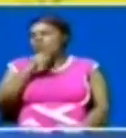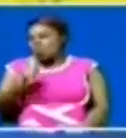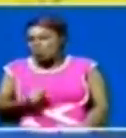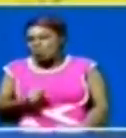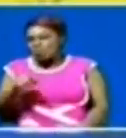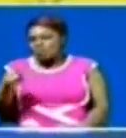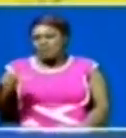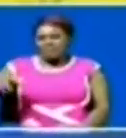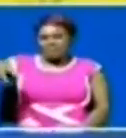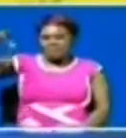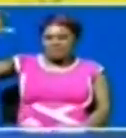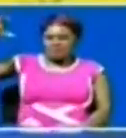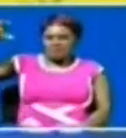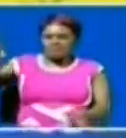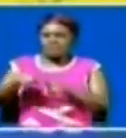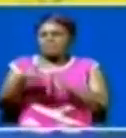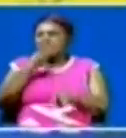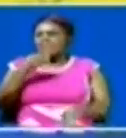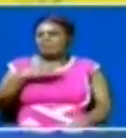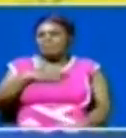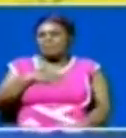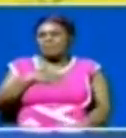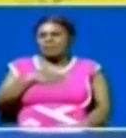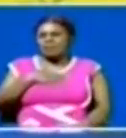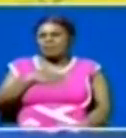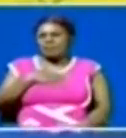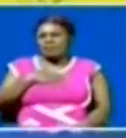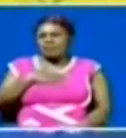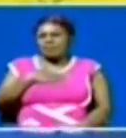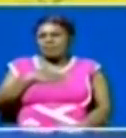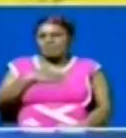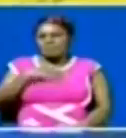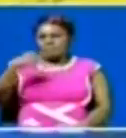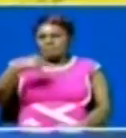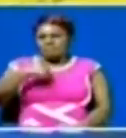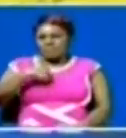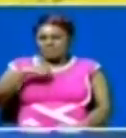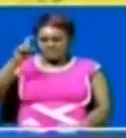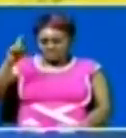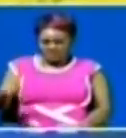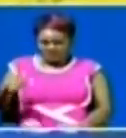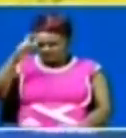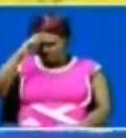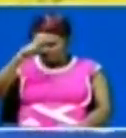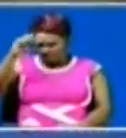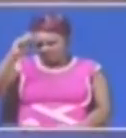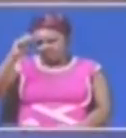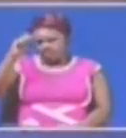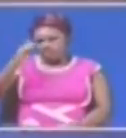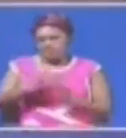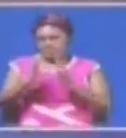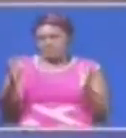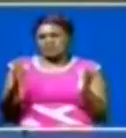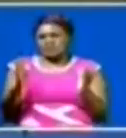ni yeye iko umri ya baba yangu. Yes. Kwa hivyo lazima nimbe yeye heshima kubwa. Najua